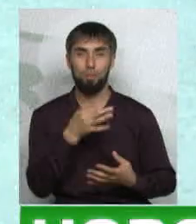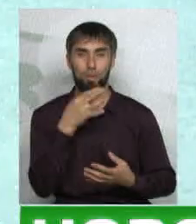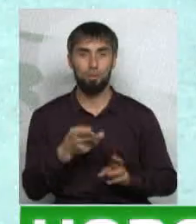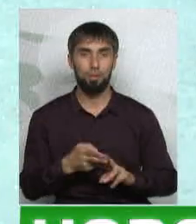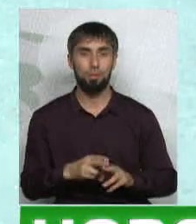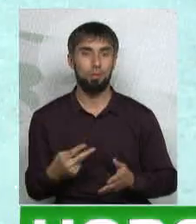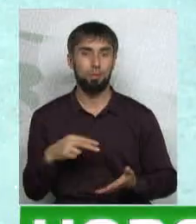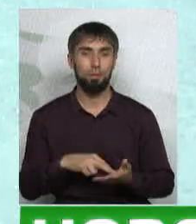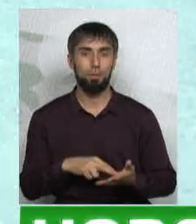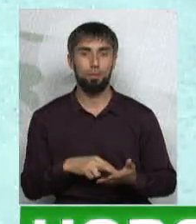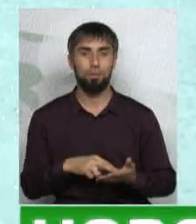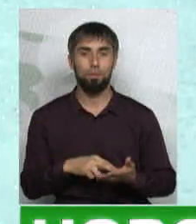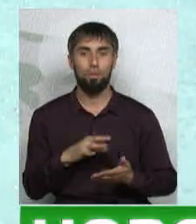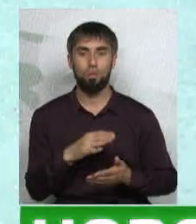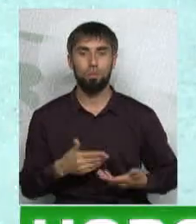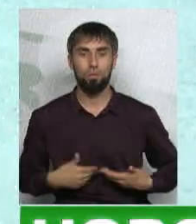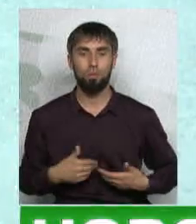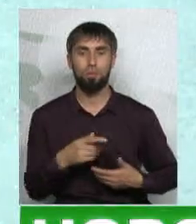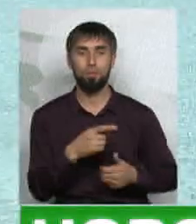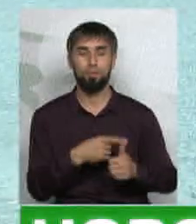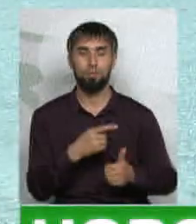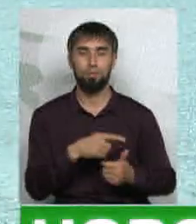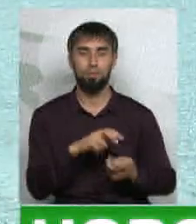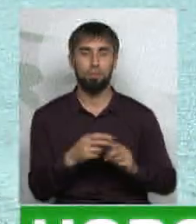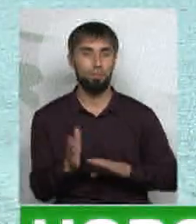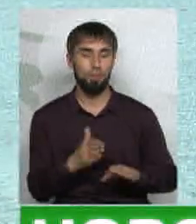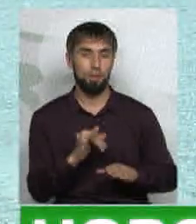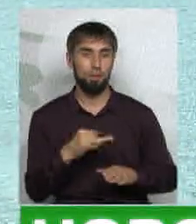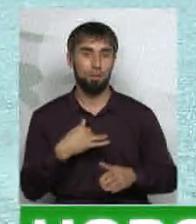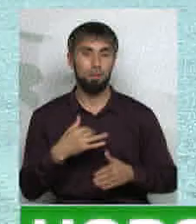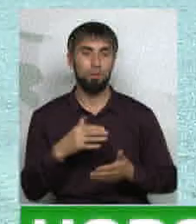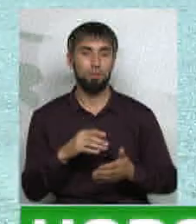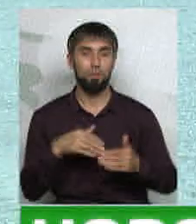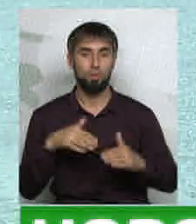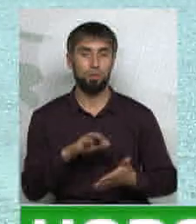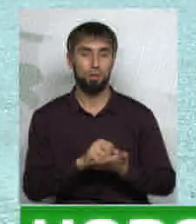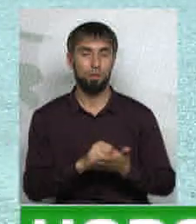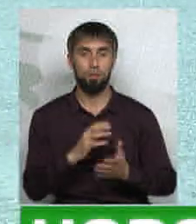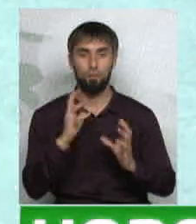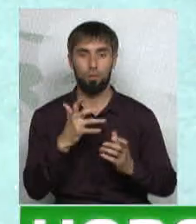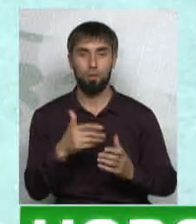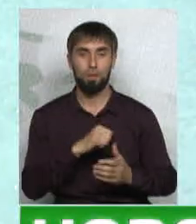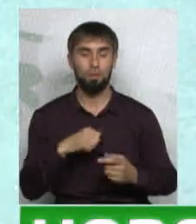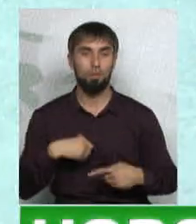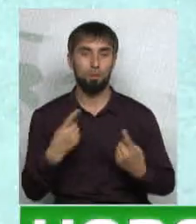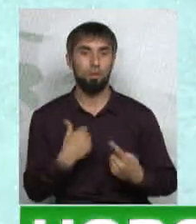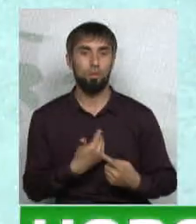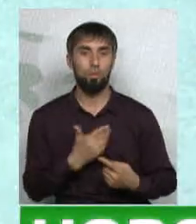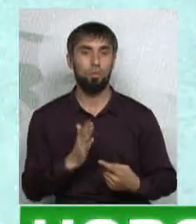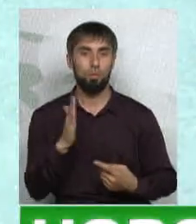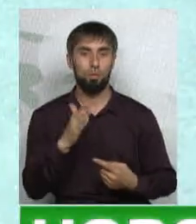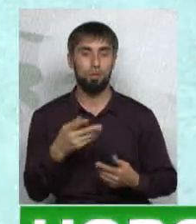это стало отвлекать от жизненной рутины, и я решила заняться этим всерьез. Это лично для саморазвития, я хочу в будущем